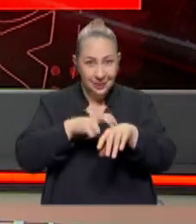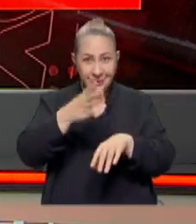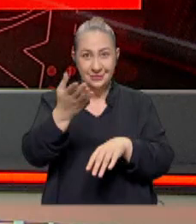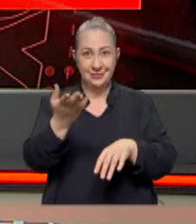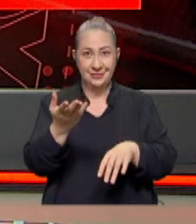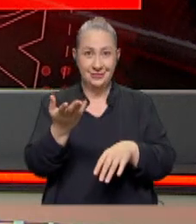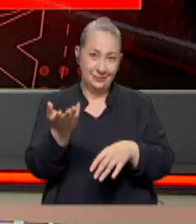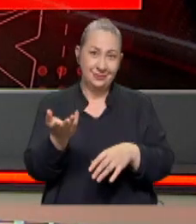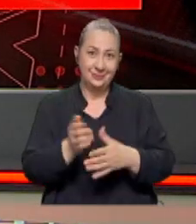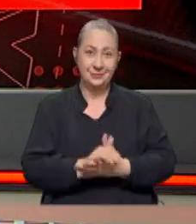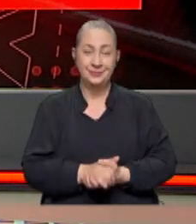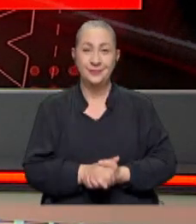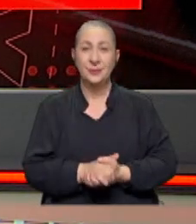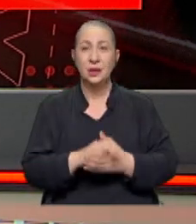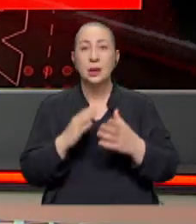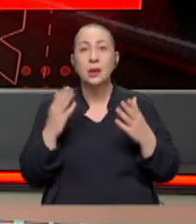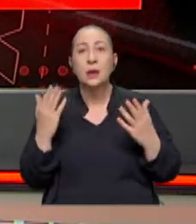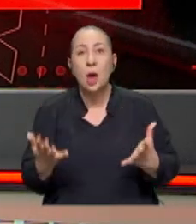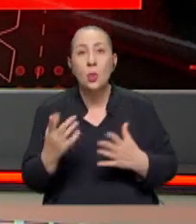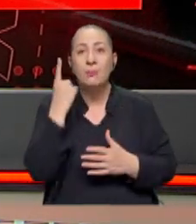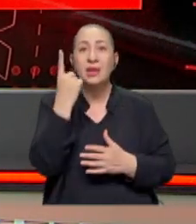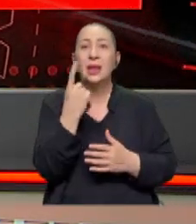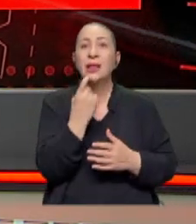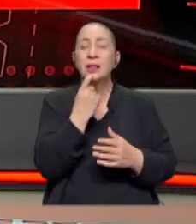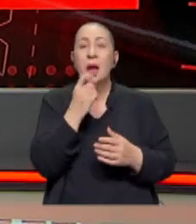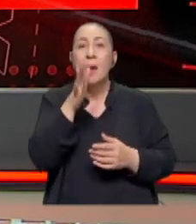ya. Yahu bir yılda